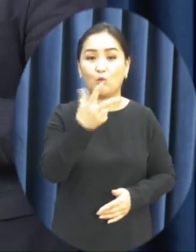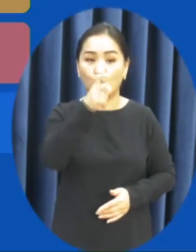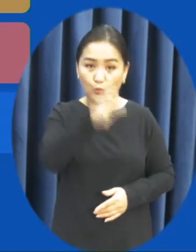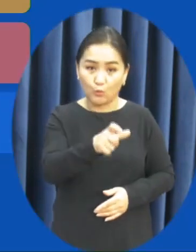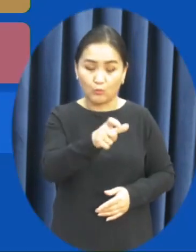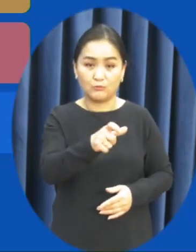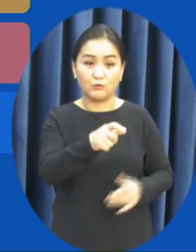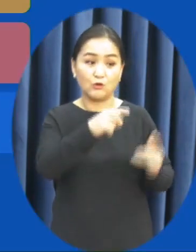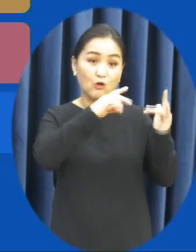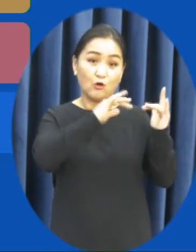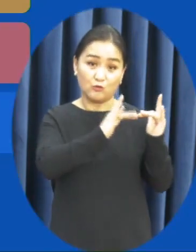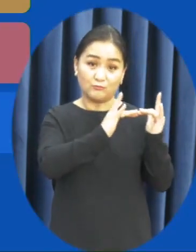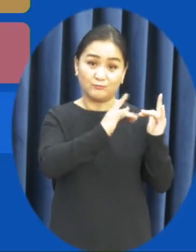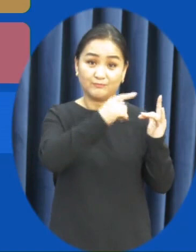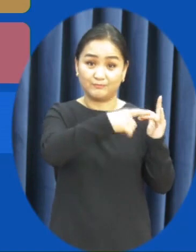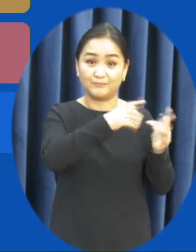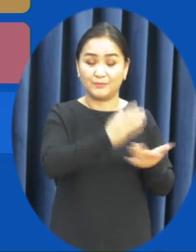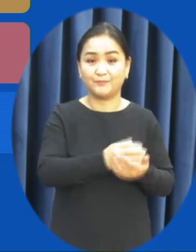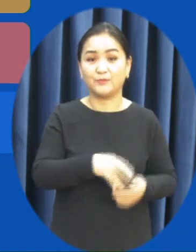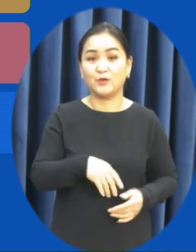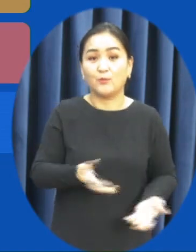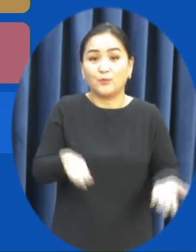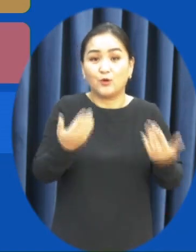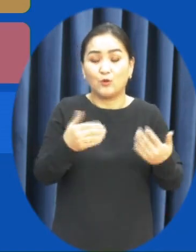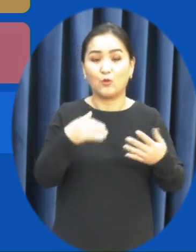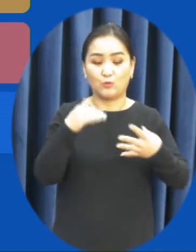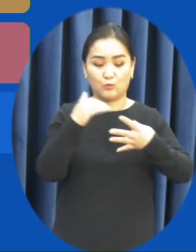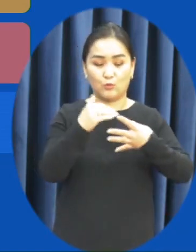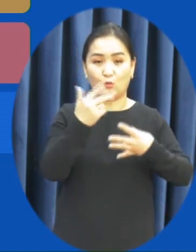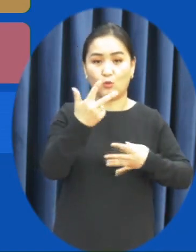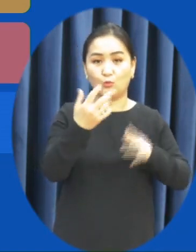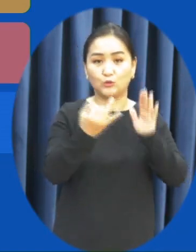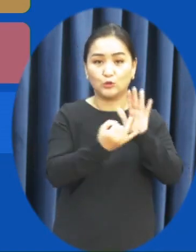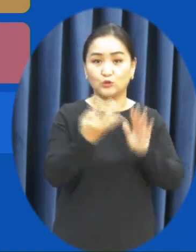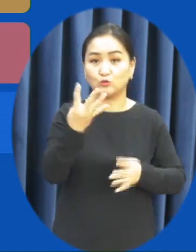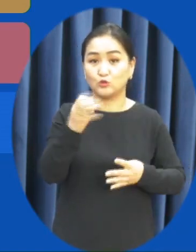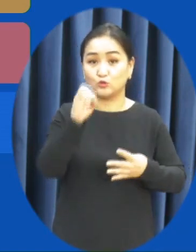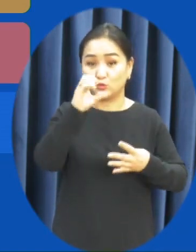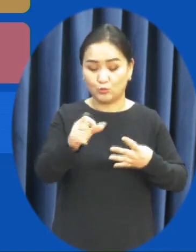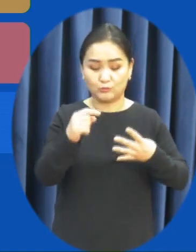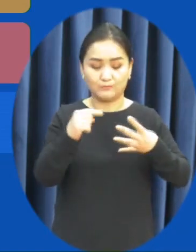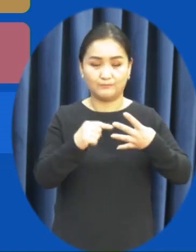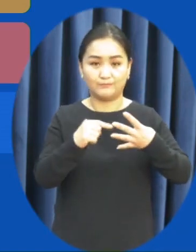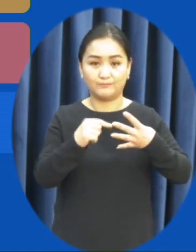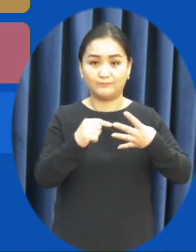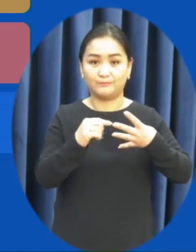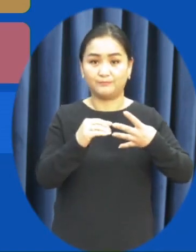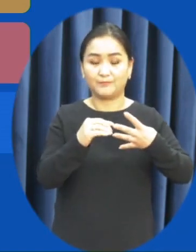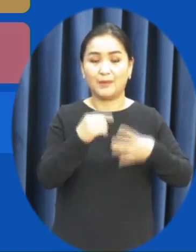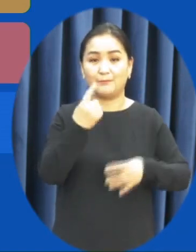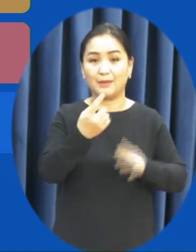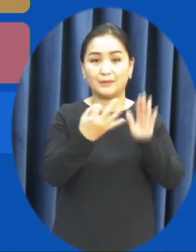གསེལ